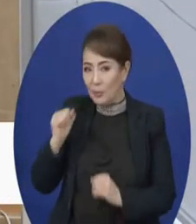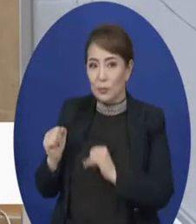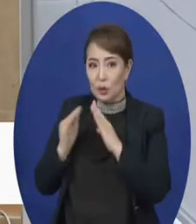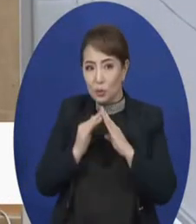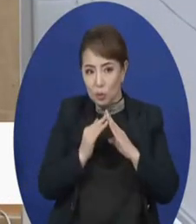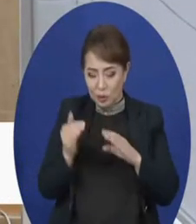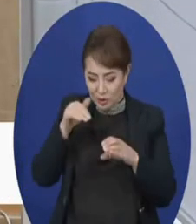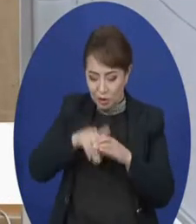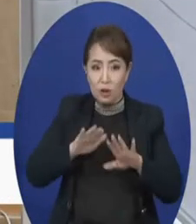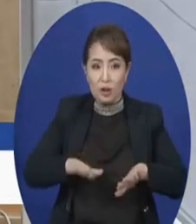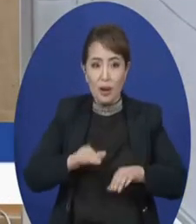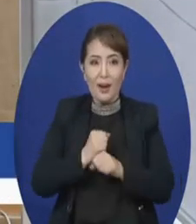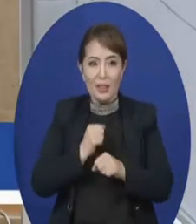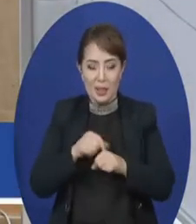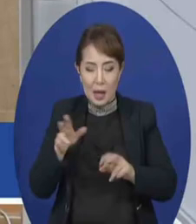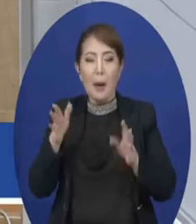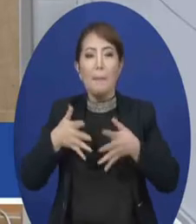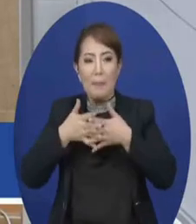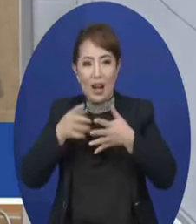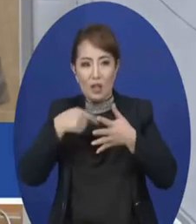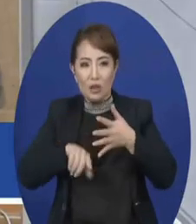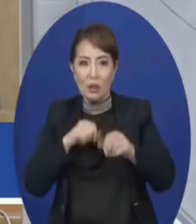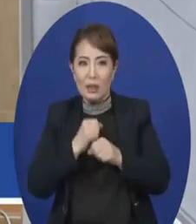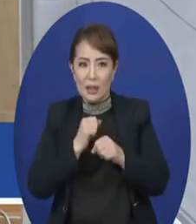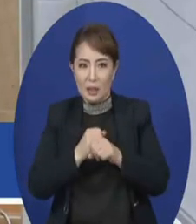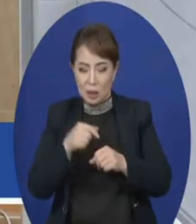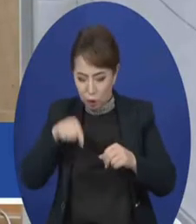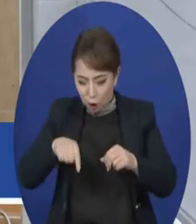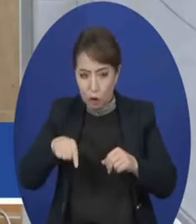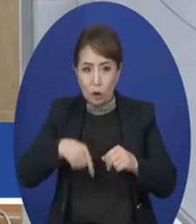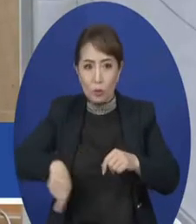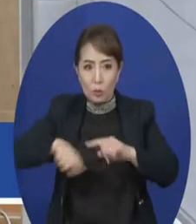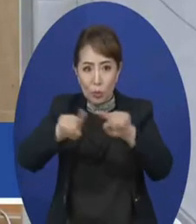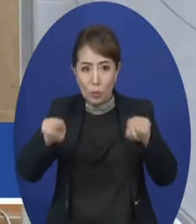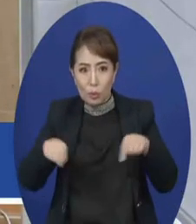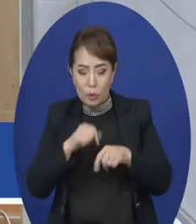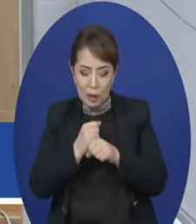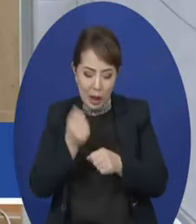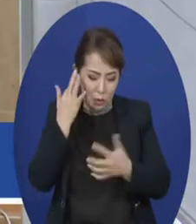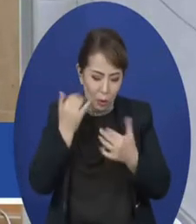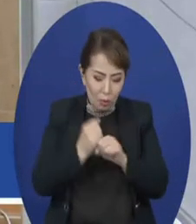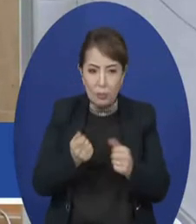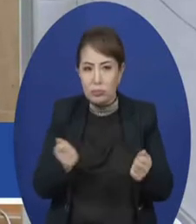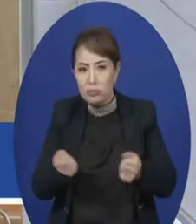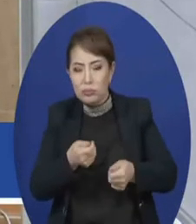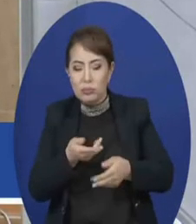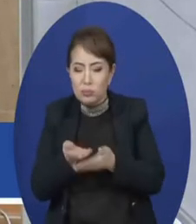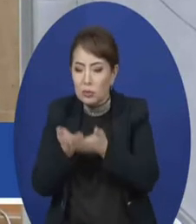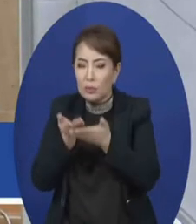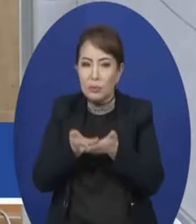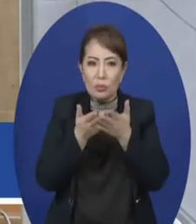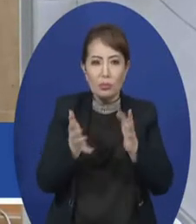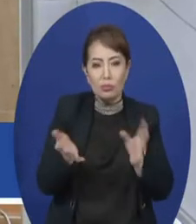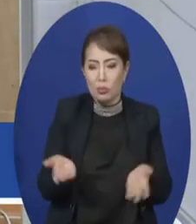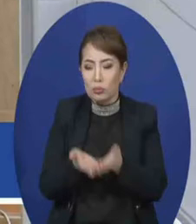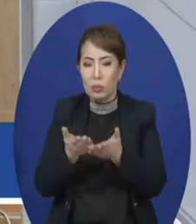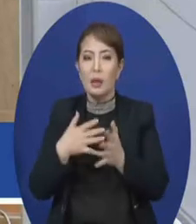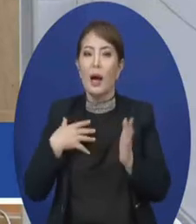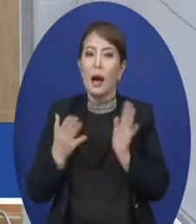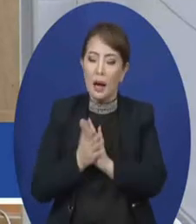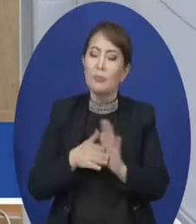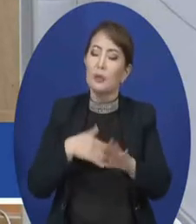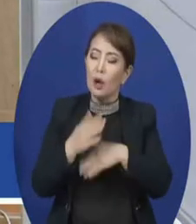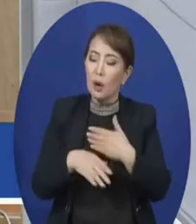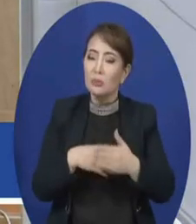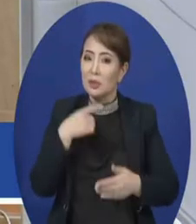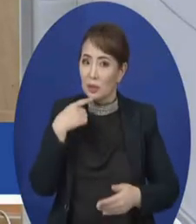ирээд ажилласан. Энэ байшин дотор. Ингээ дотор нь байжгаад үйл ажиллагаа зохион байгуулах дэмжлэг үзүүлээ хамтрын ингээд